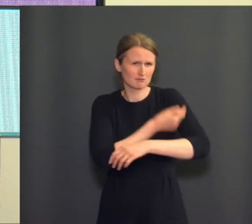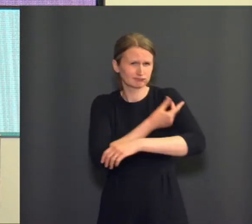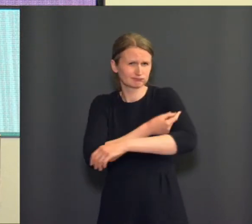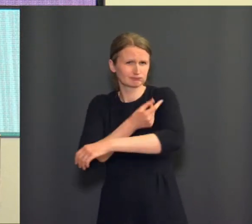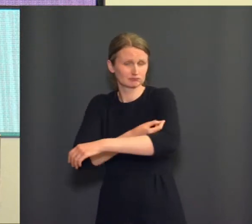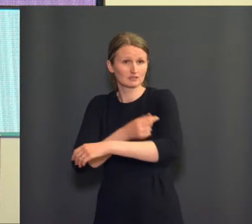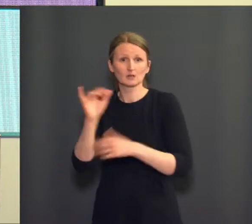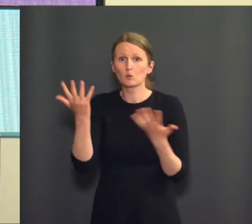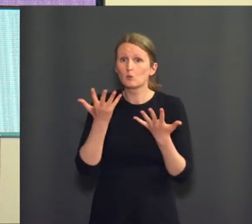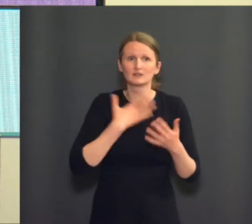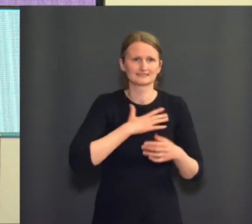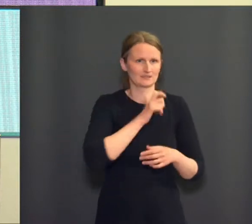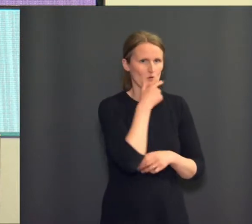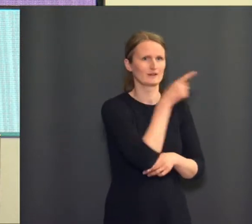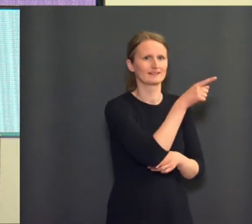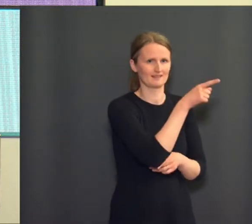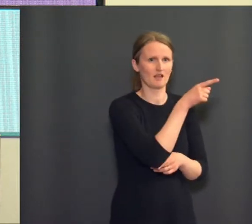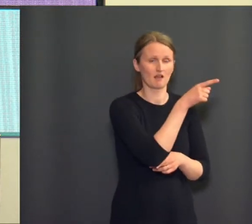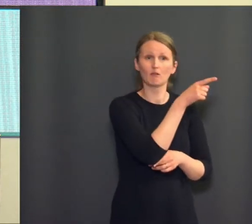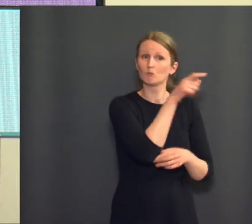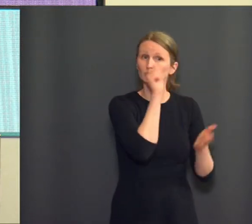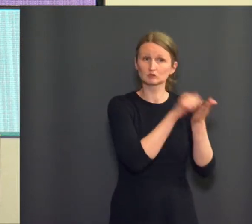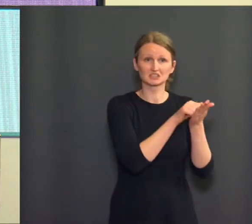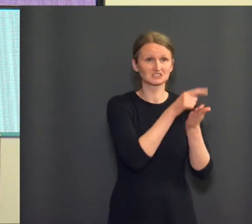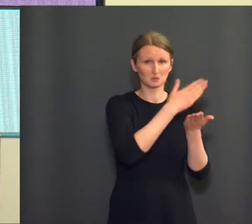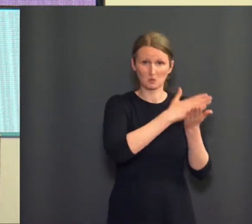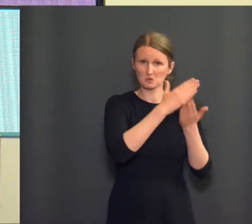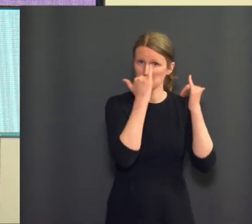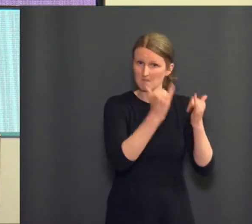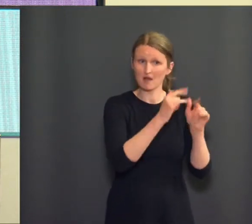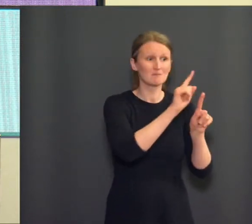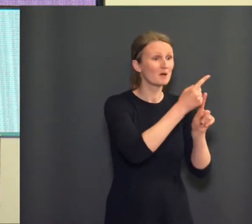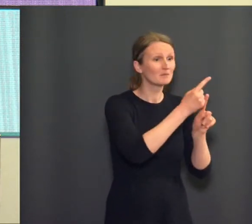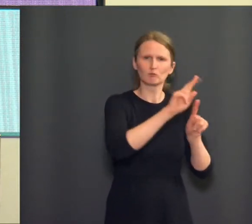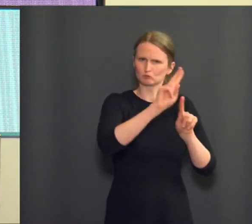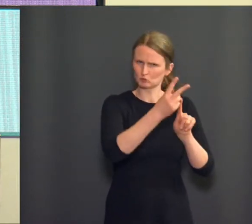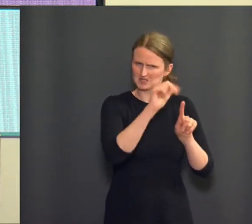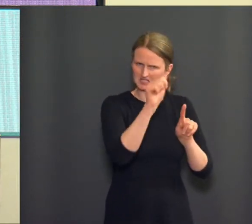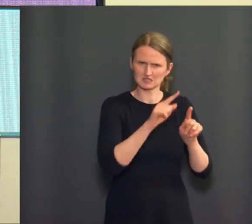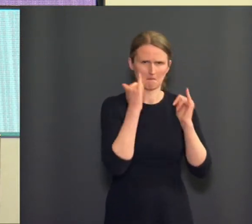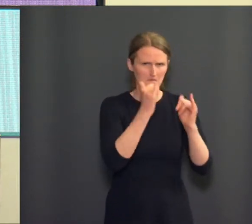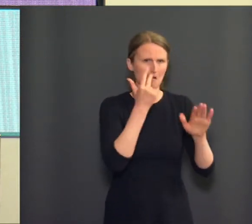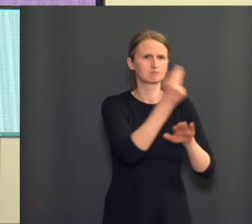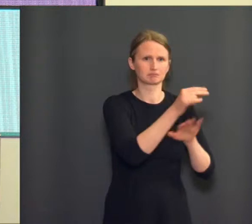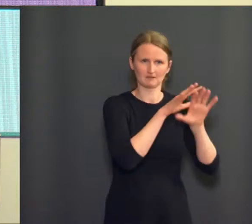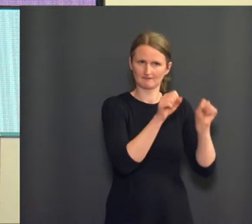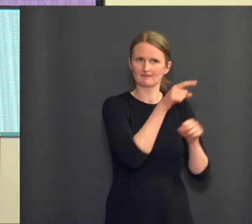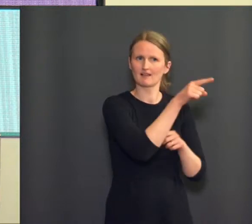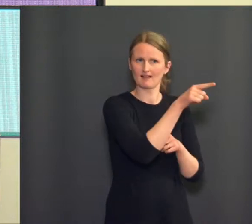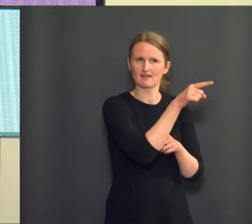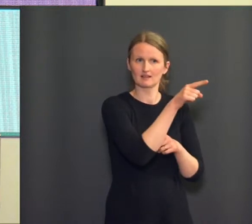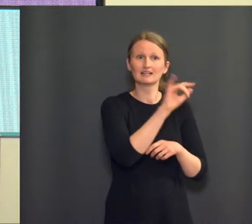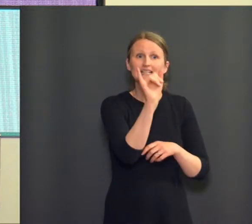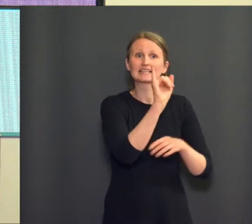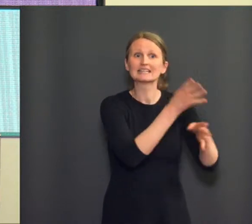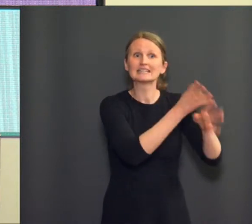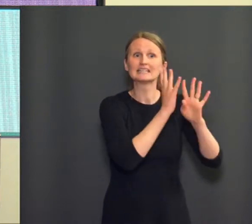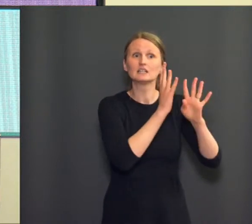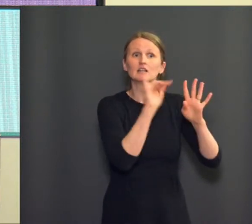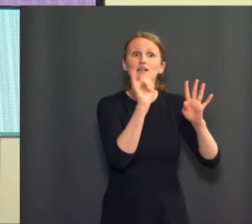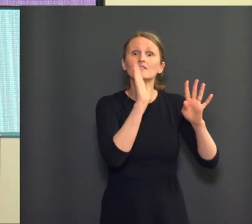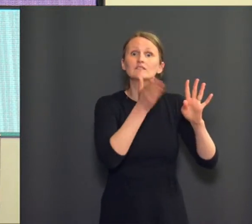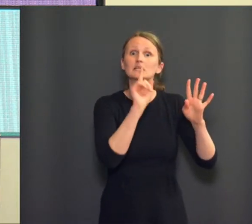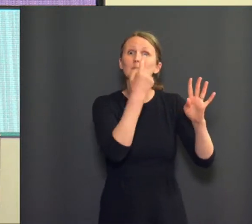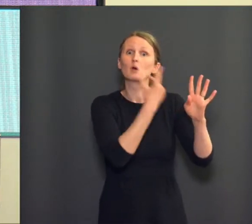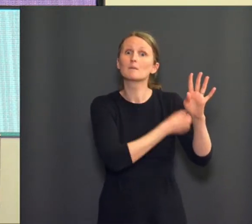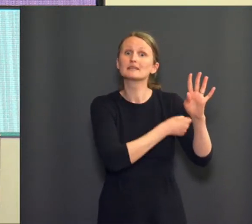avec un vaccin AstraZeneca. Bien sûr, les personnes qui n'ont pas présenté de problème lors de la première dose. La Grande-Bretagne a déjà employé